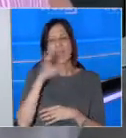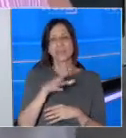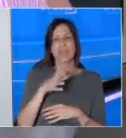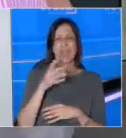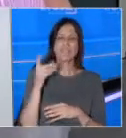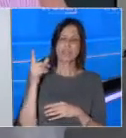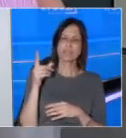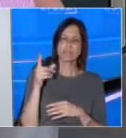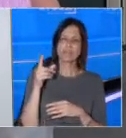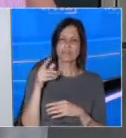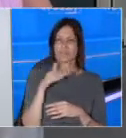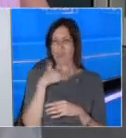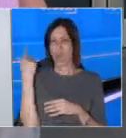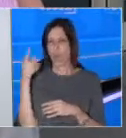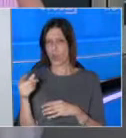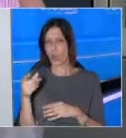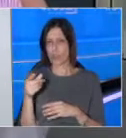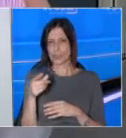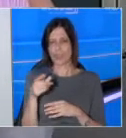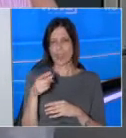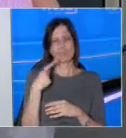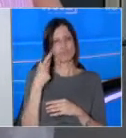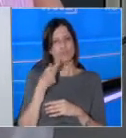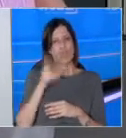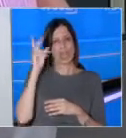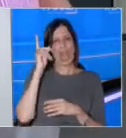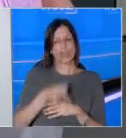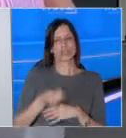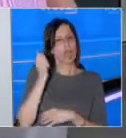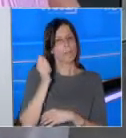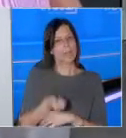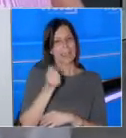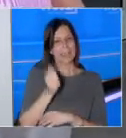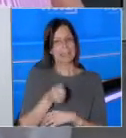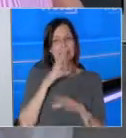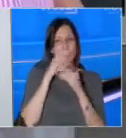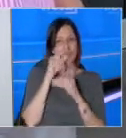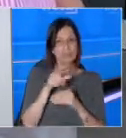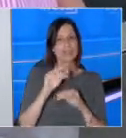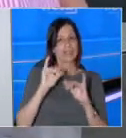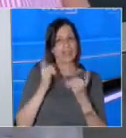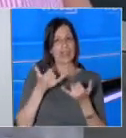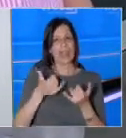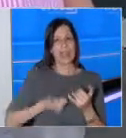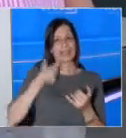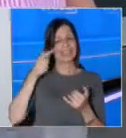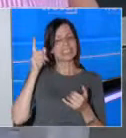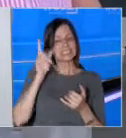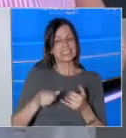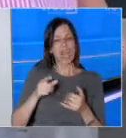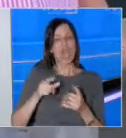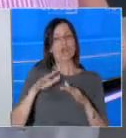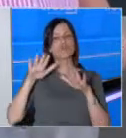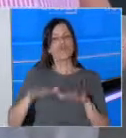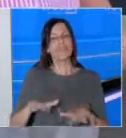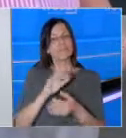וכל הדיבורים האלה, הסברת הנישה בכנסת הם העבירו. אז כן, המנהל הזה צריך לשבת בכלא, זה